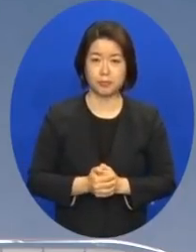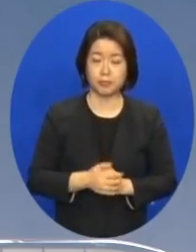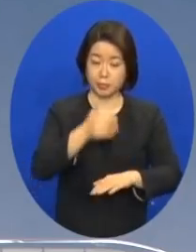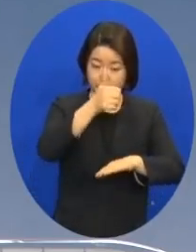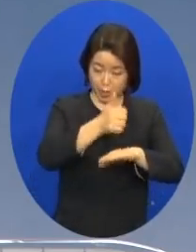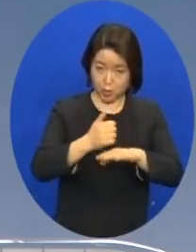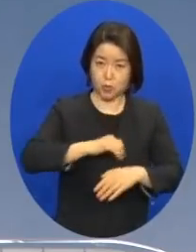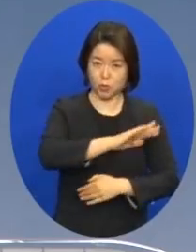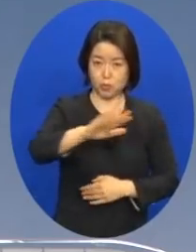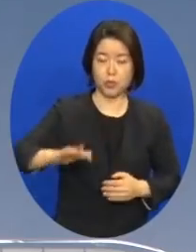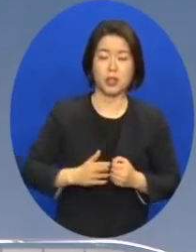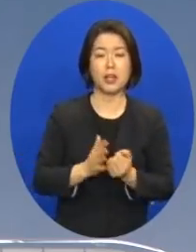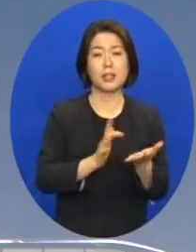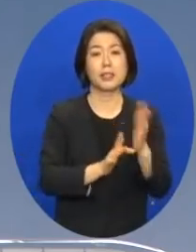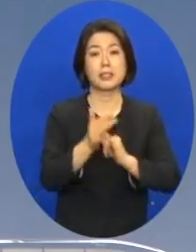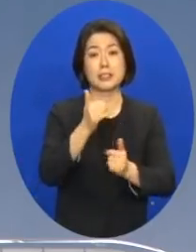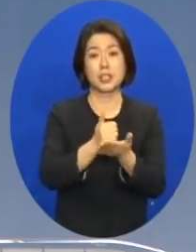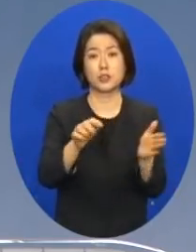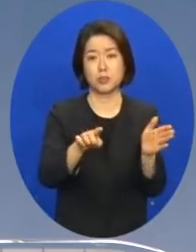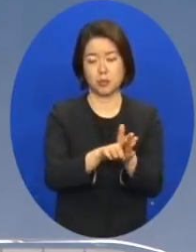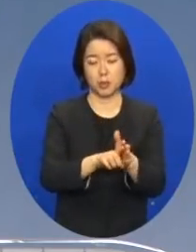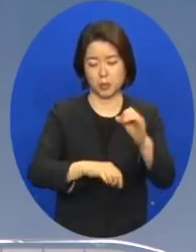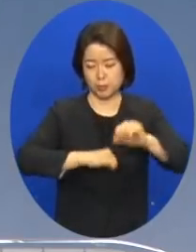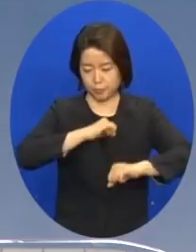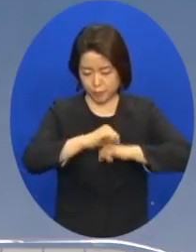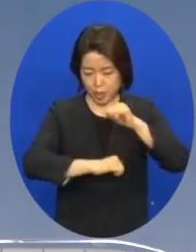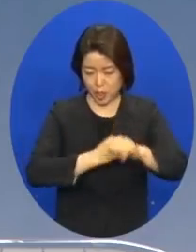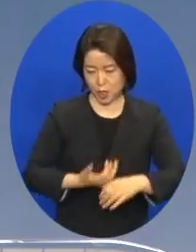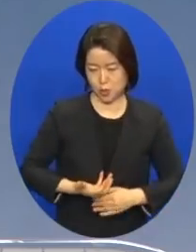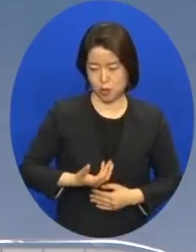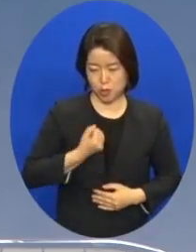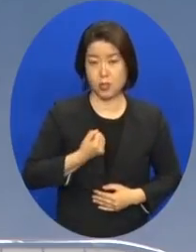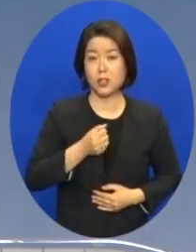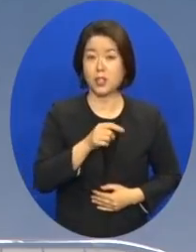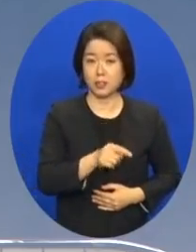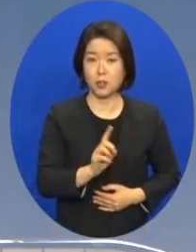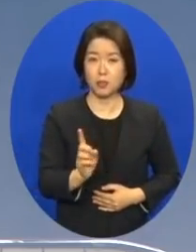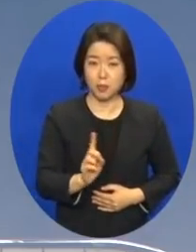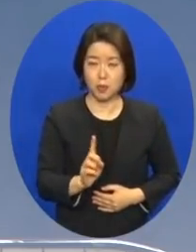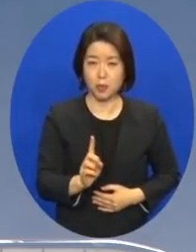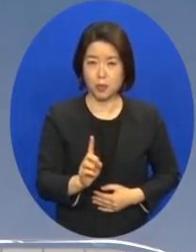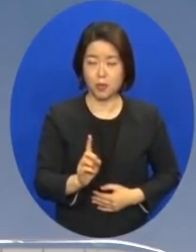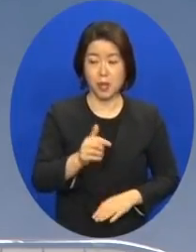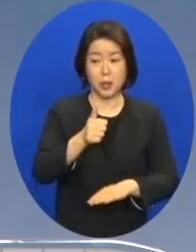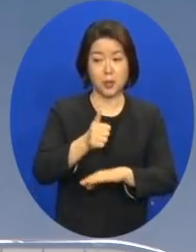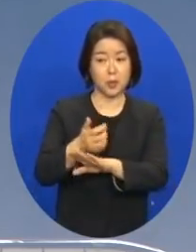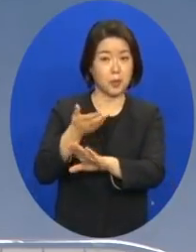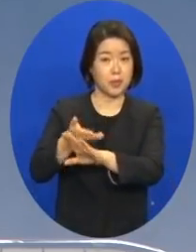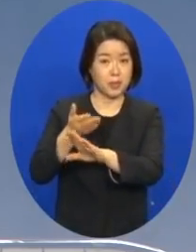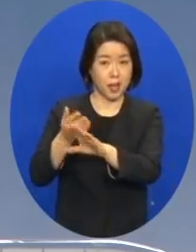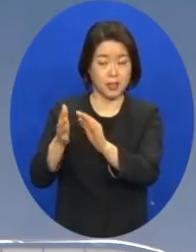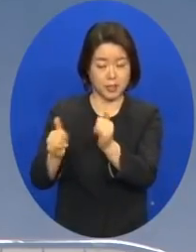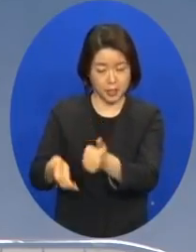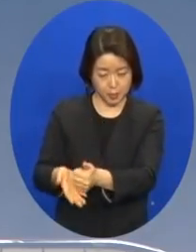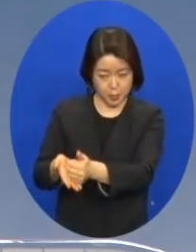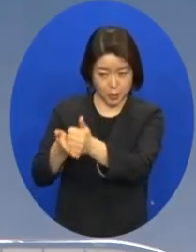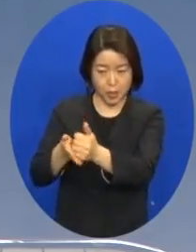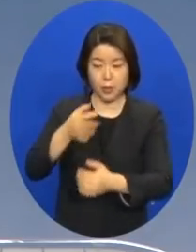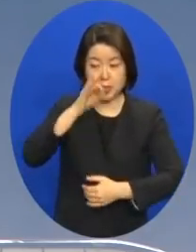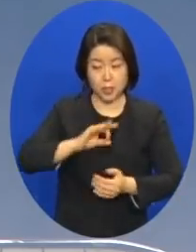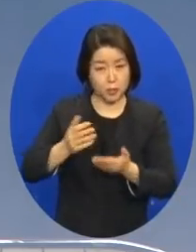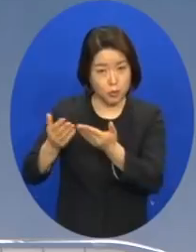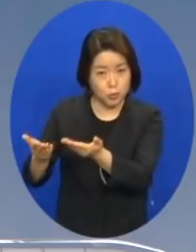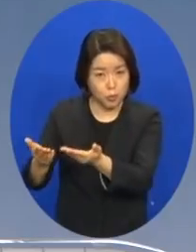결국 우리가 예수님을 믿고 자유를 얻었다는 것도 결국은 사람들을 섬기고 유익하게